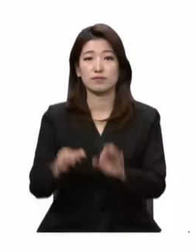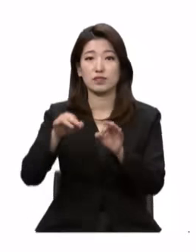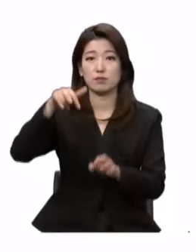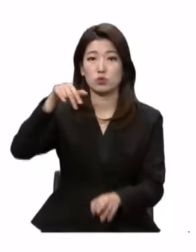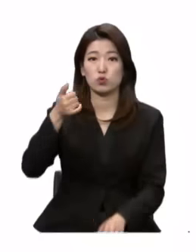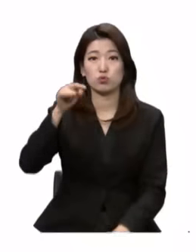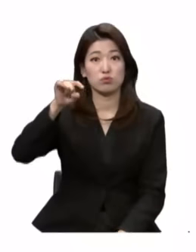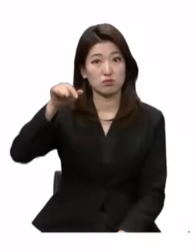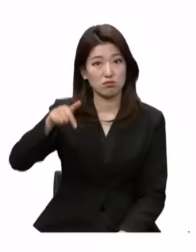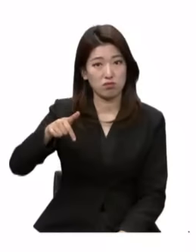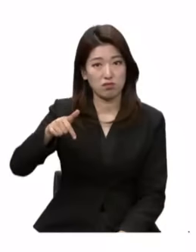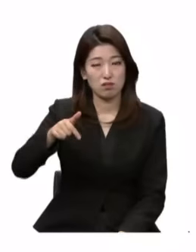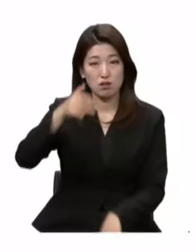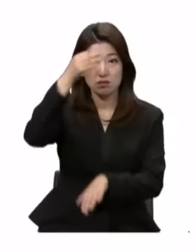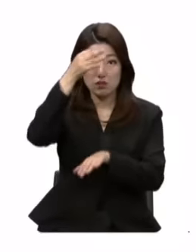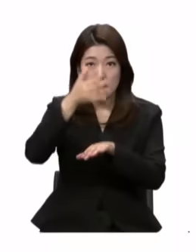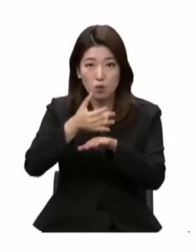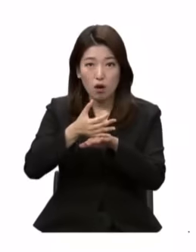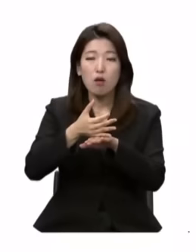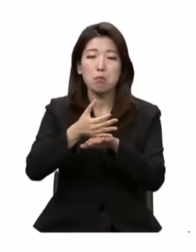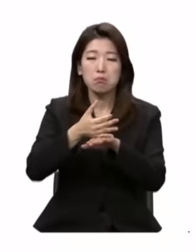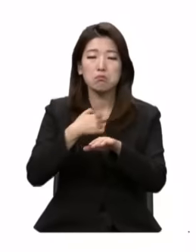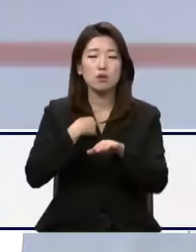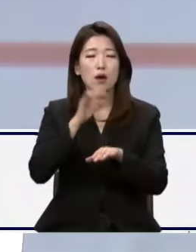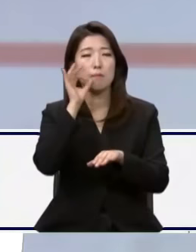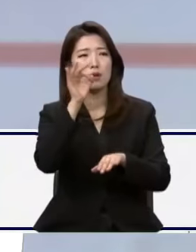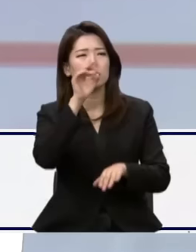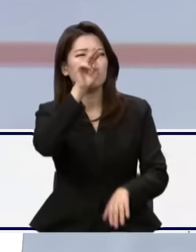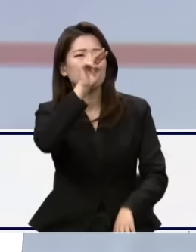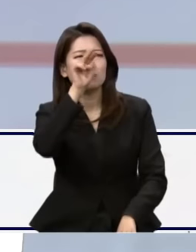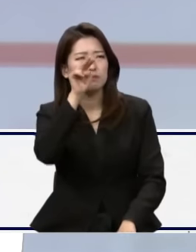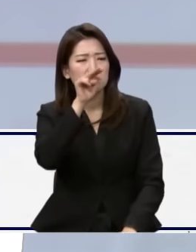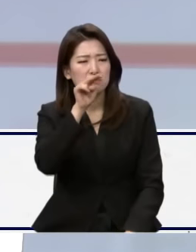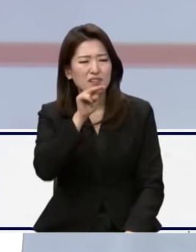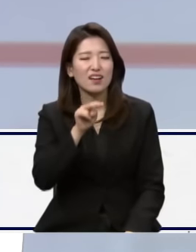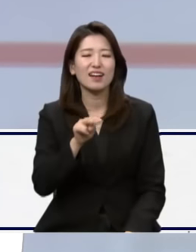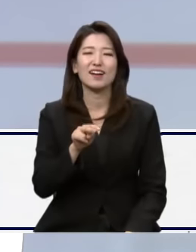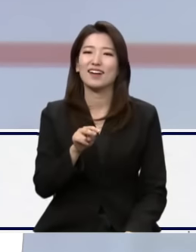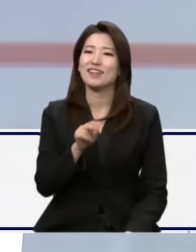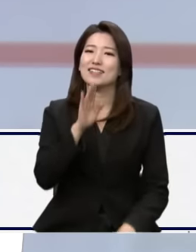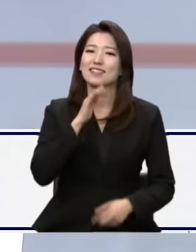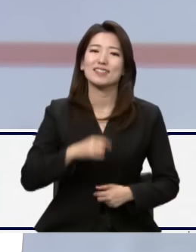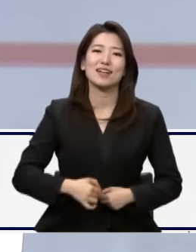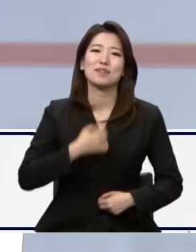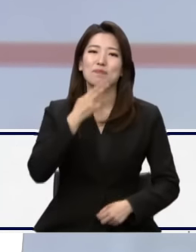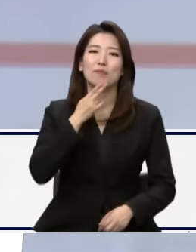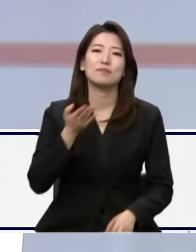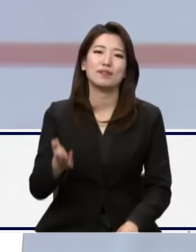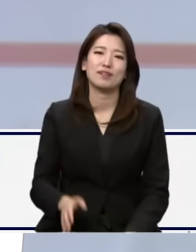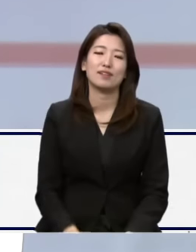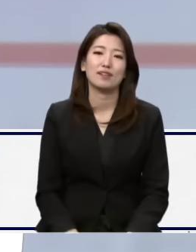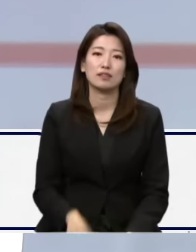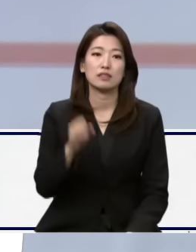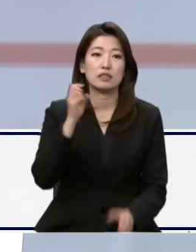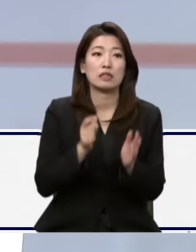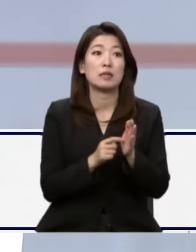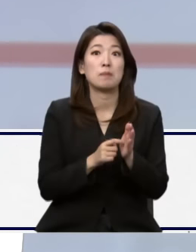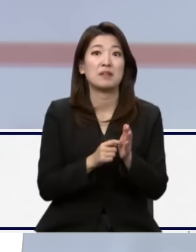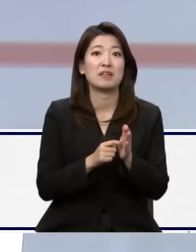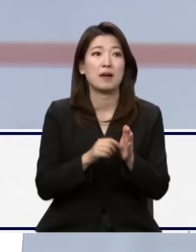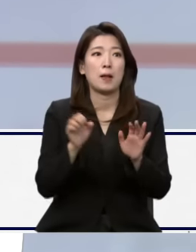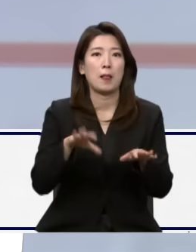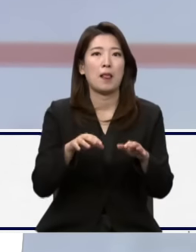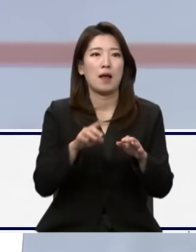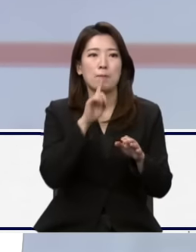봤는데 진정성은 전혀 느껴지지 않습니다 그냥 분위기에 밀려서 그 급한 불 일단 끄고 보자 하는 차원에서 이제